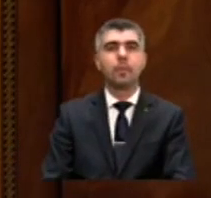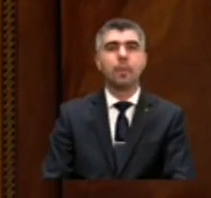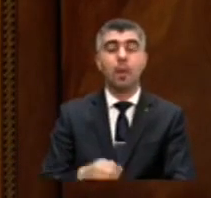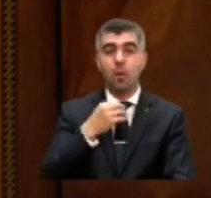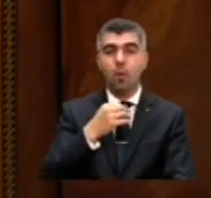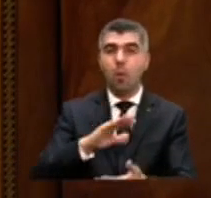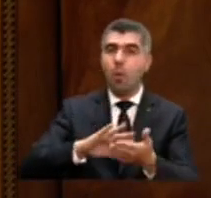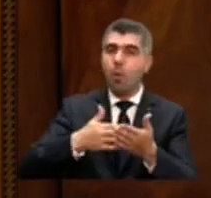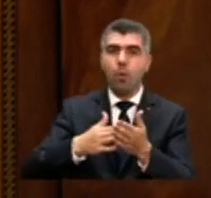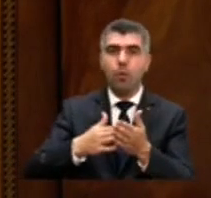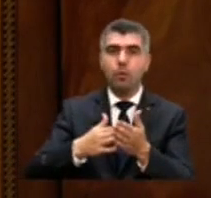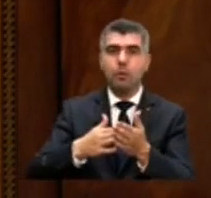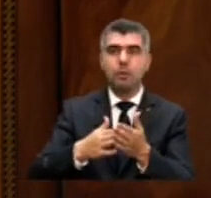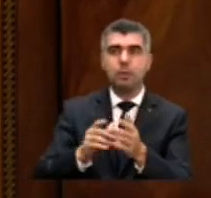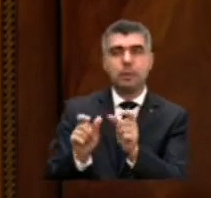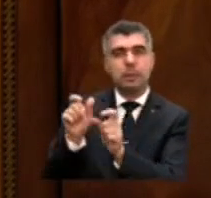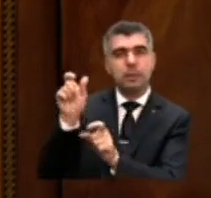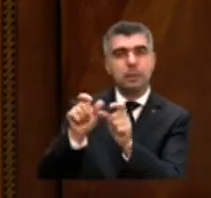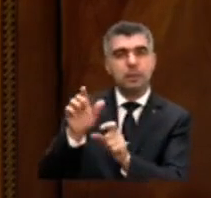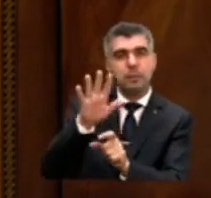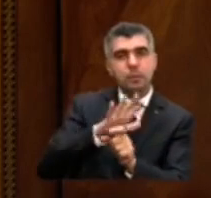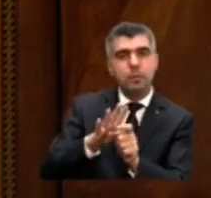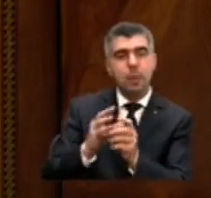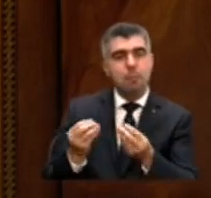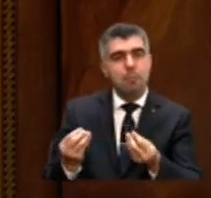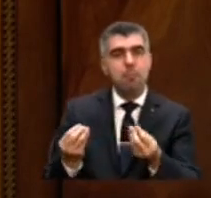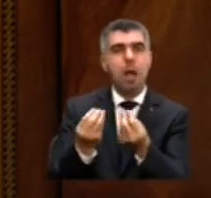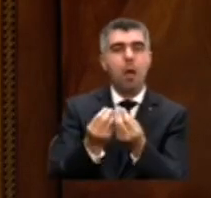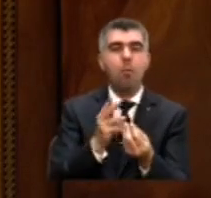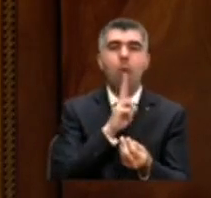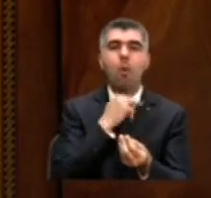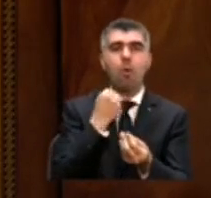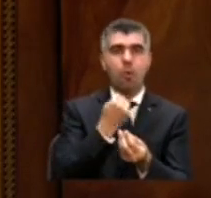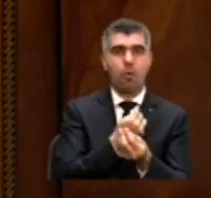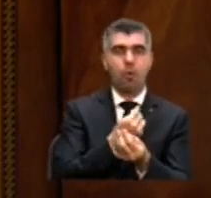طموح جماعي لتكون هذه الحكومة التي